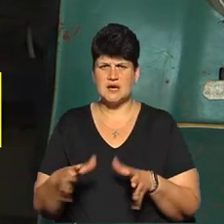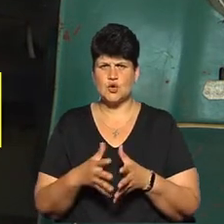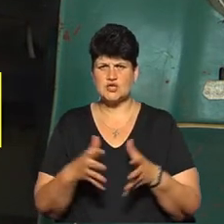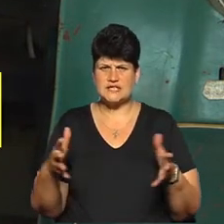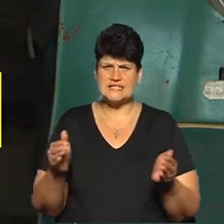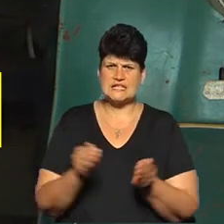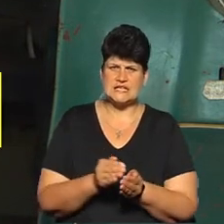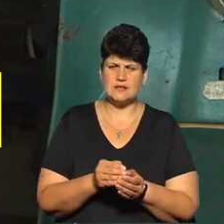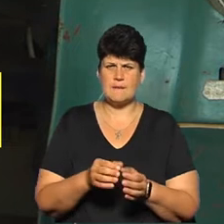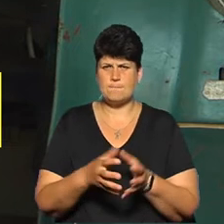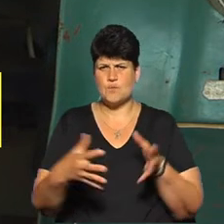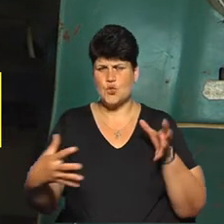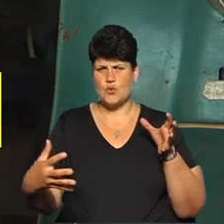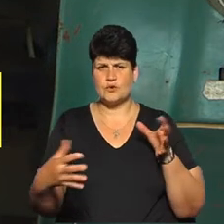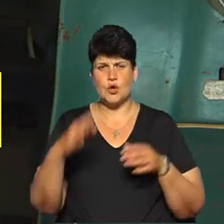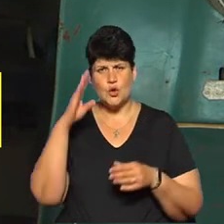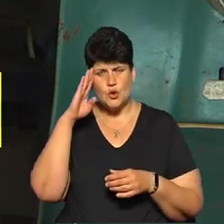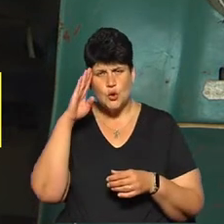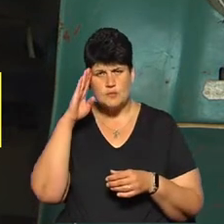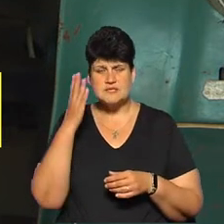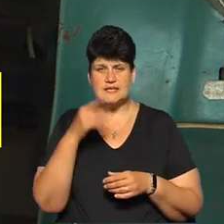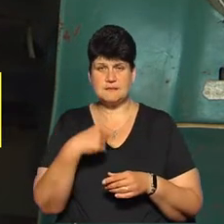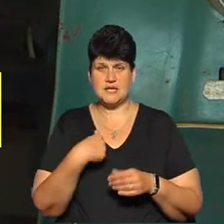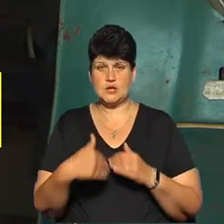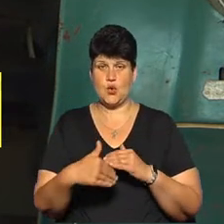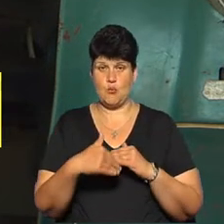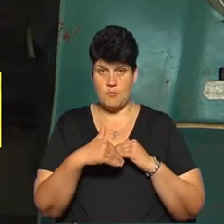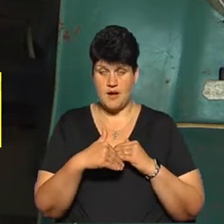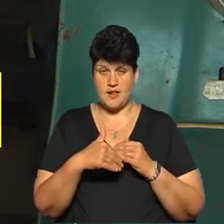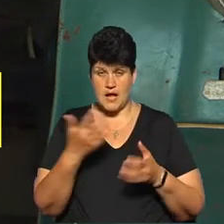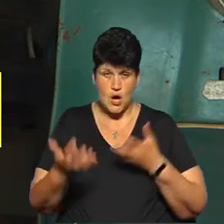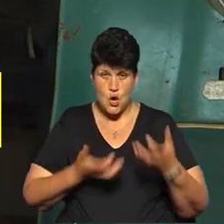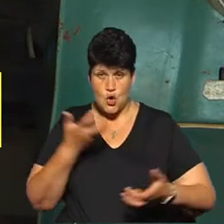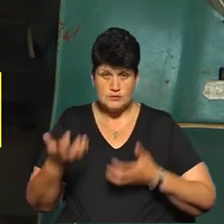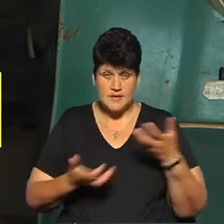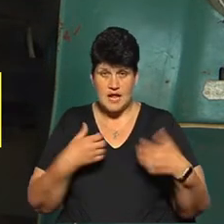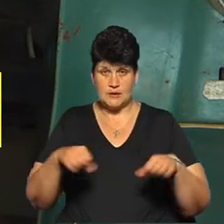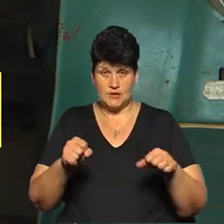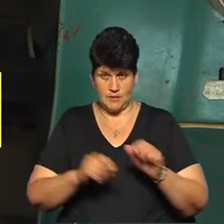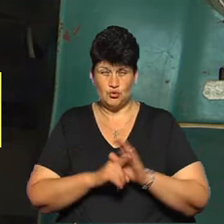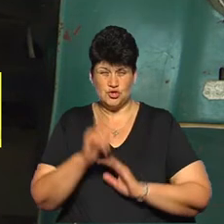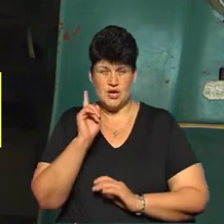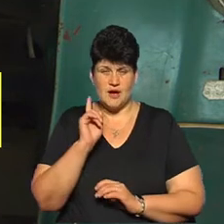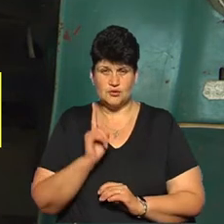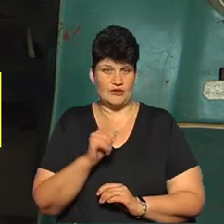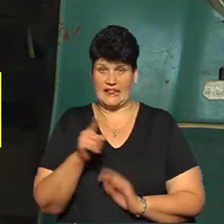занижували, подовжували. Хлопці, які мені допомагали розбирати цей мотоцикл ще на початках, вони спершу навіть не